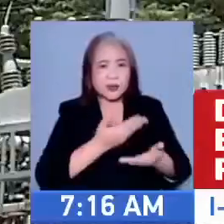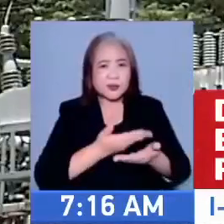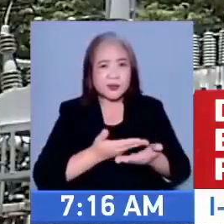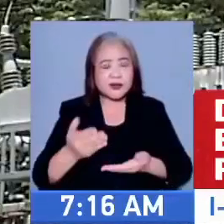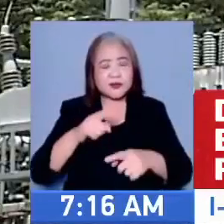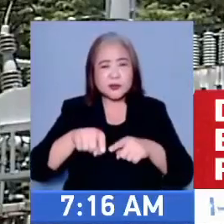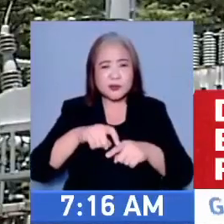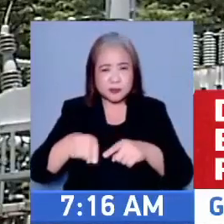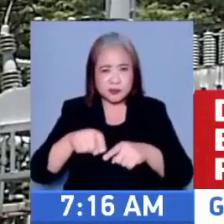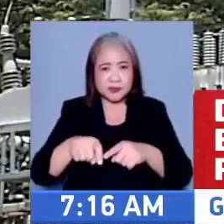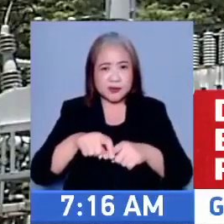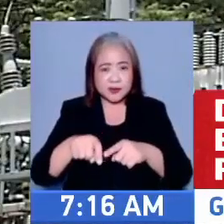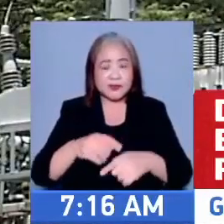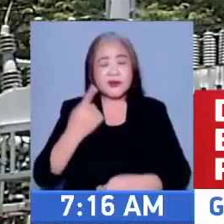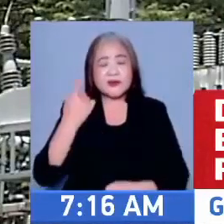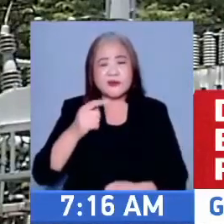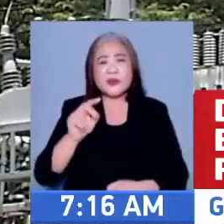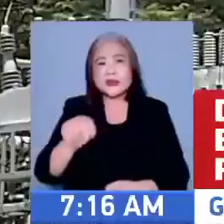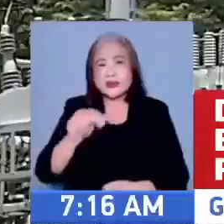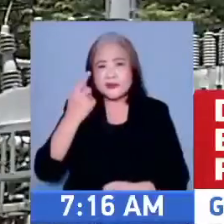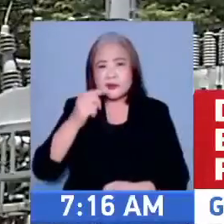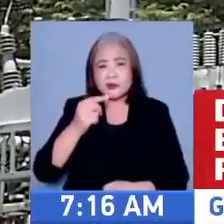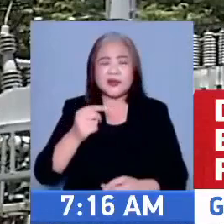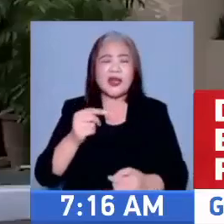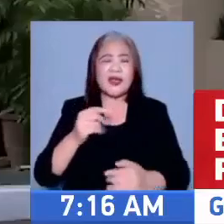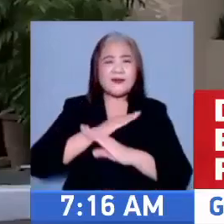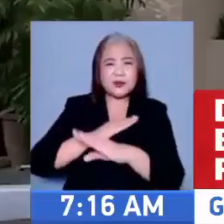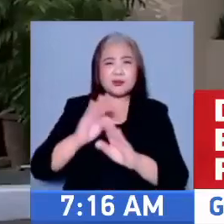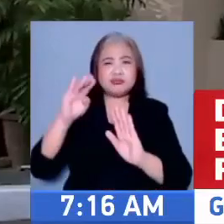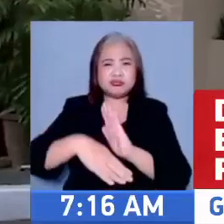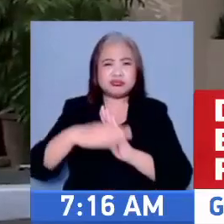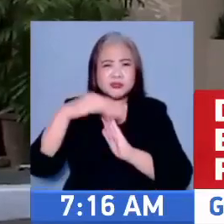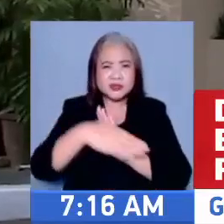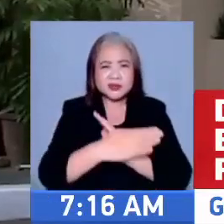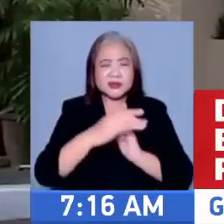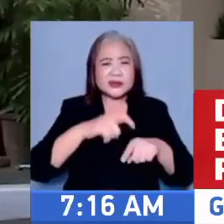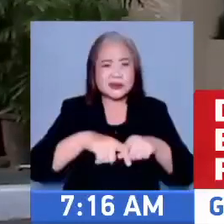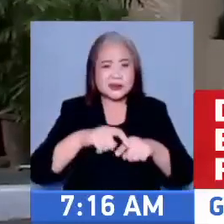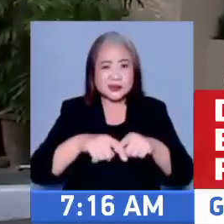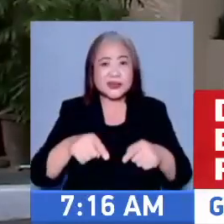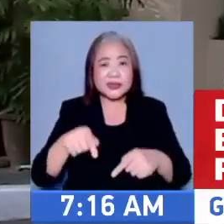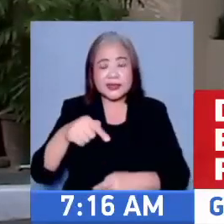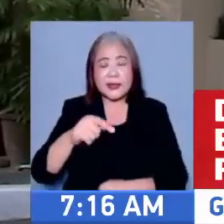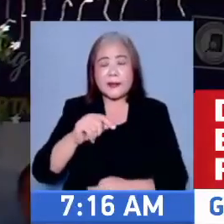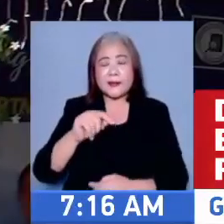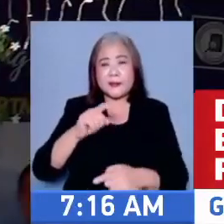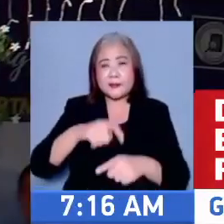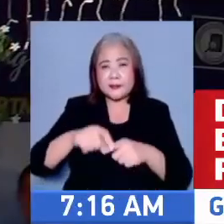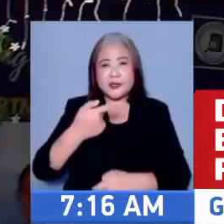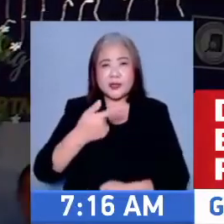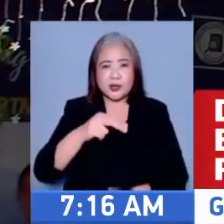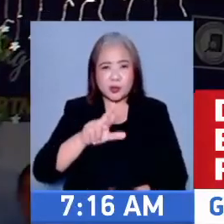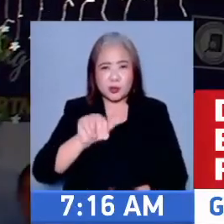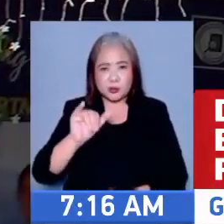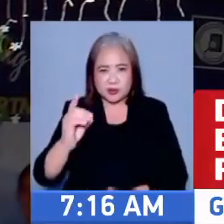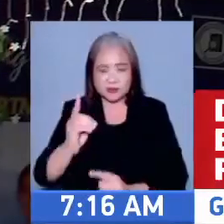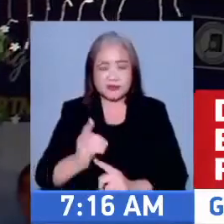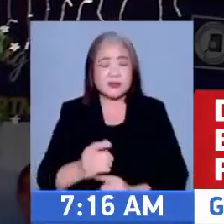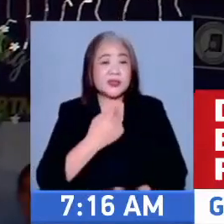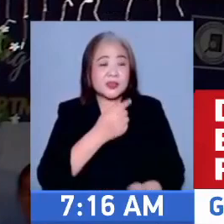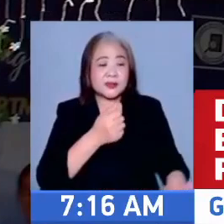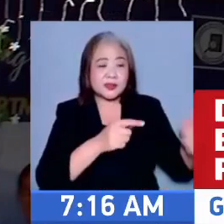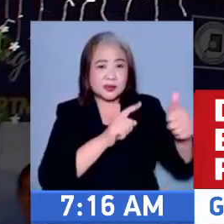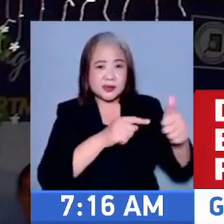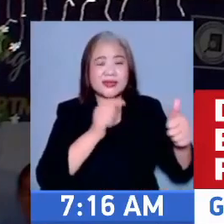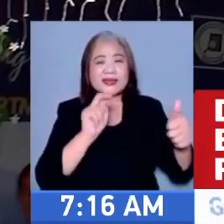para maiwasan ang fluctuation sa power grid. Payo ni Lotilla, kailangan lang magsumite ng motion for reconsideration at diringgi